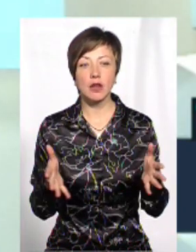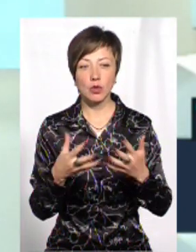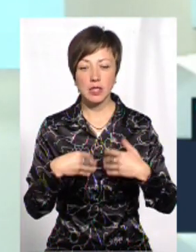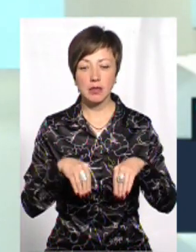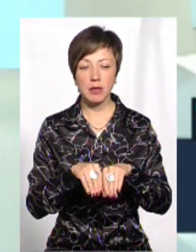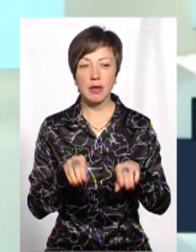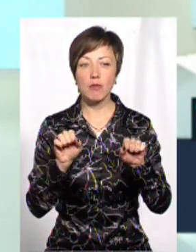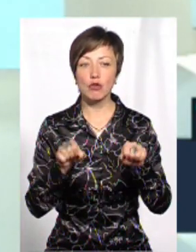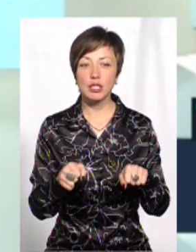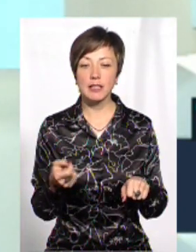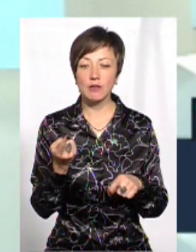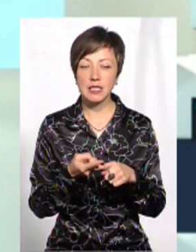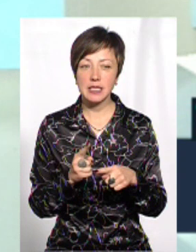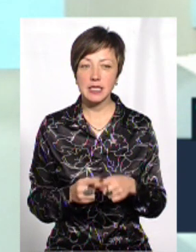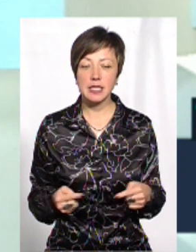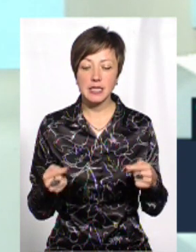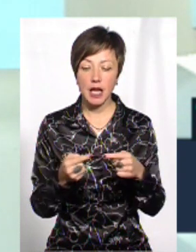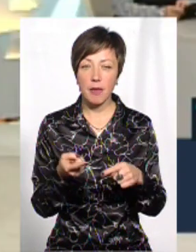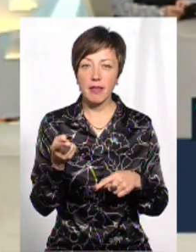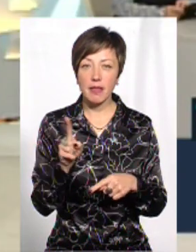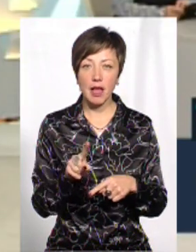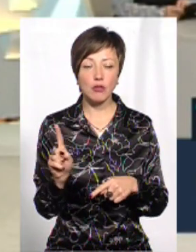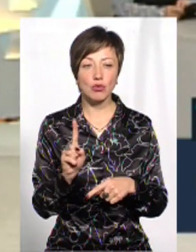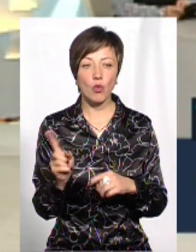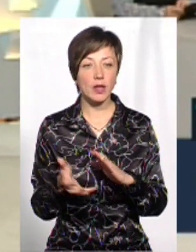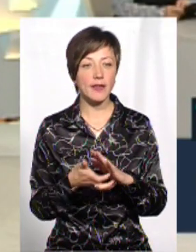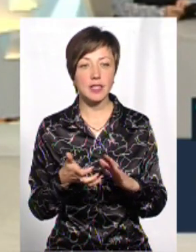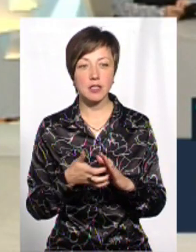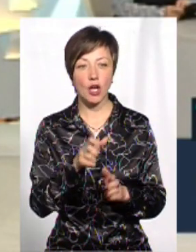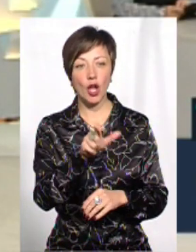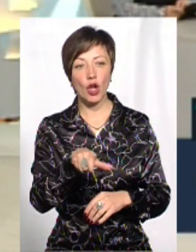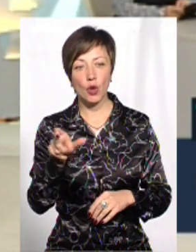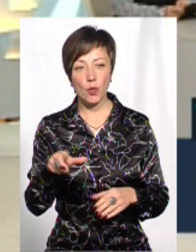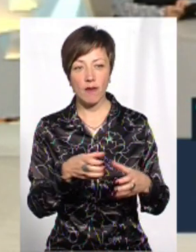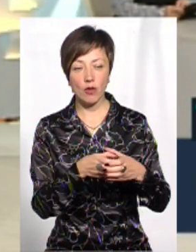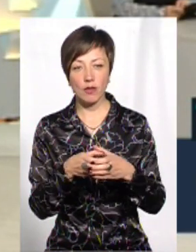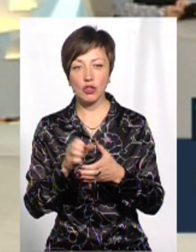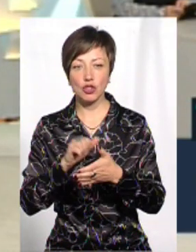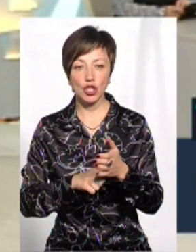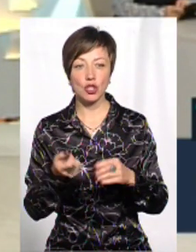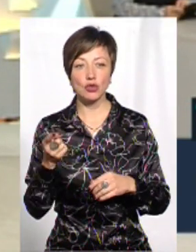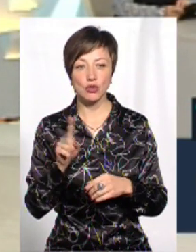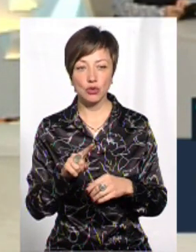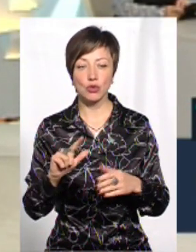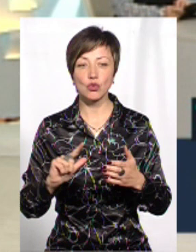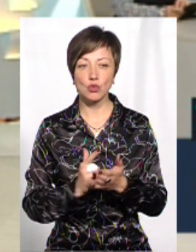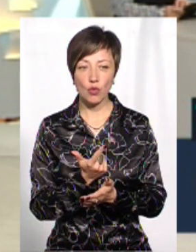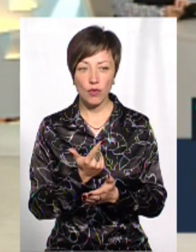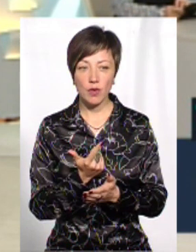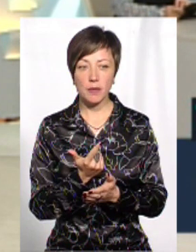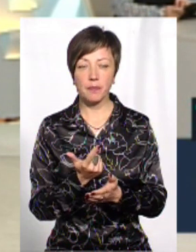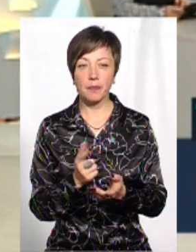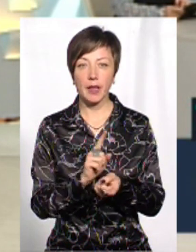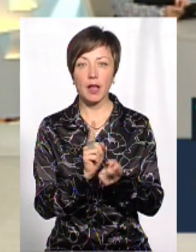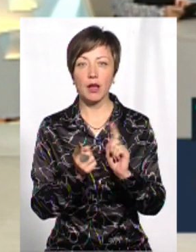це саме те, чого не вистачає людям у традиційних конфесіях і через що, знову ж таки, вони